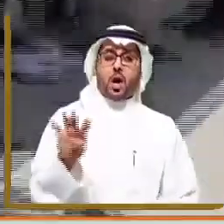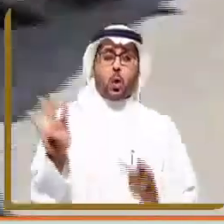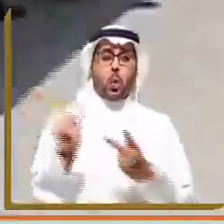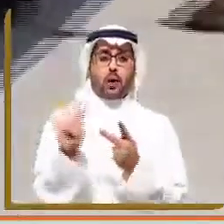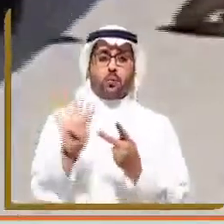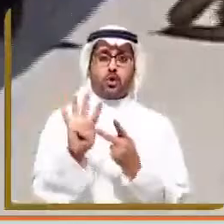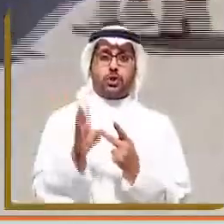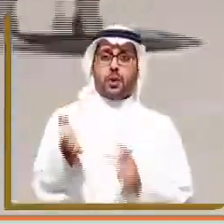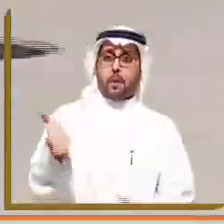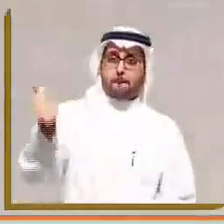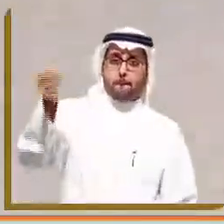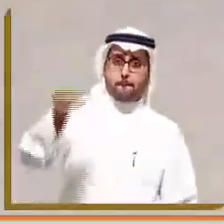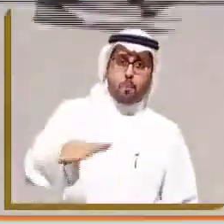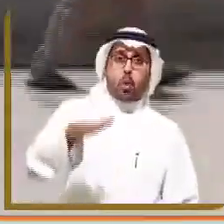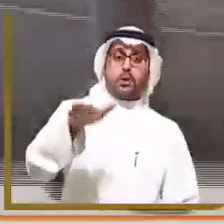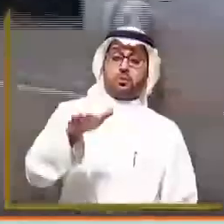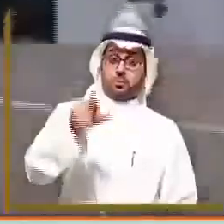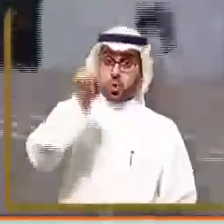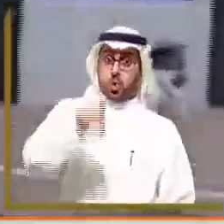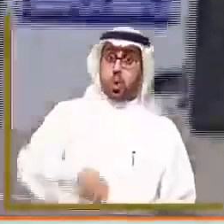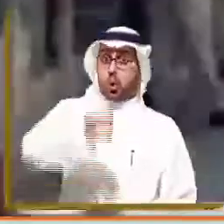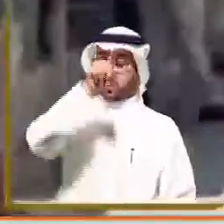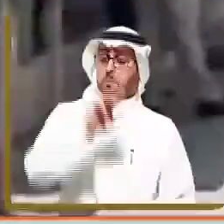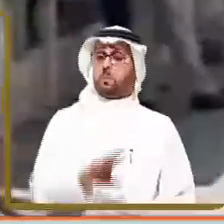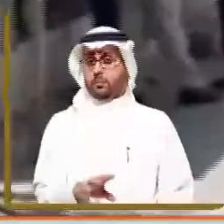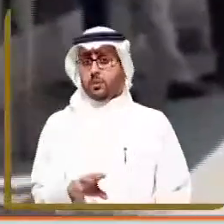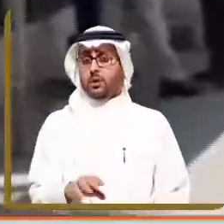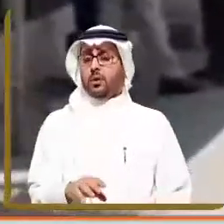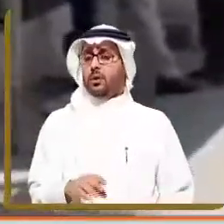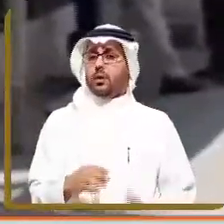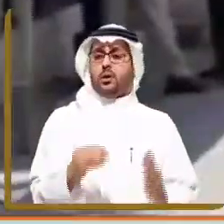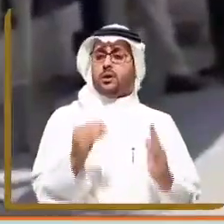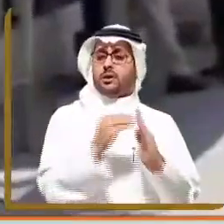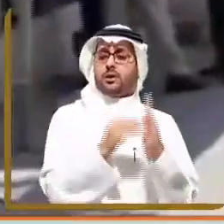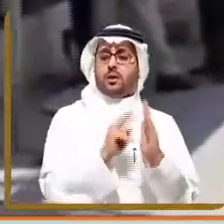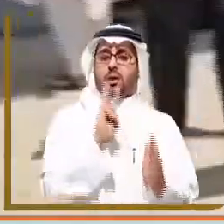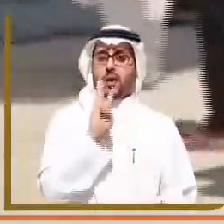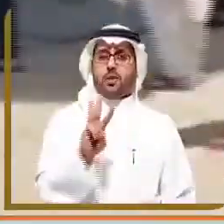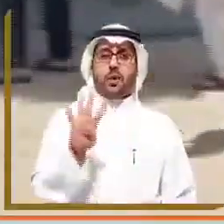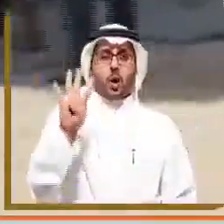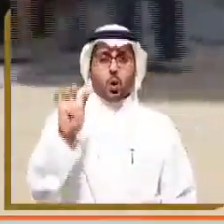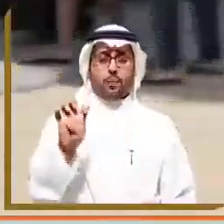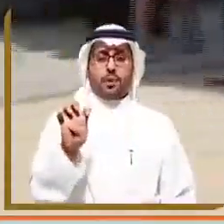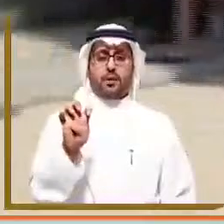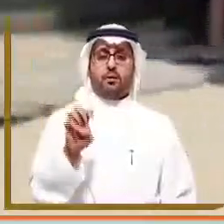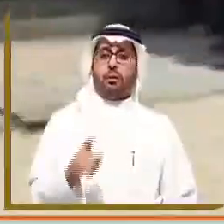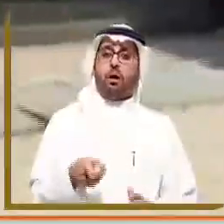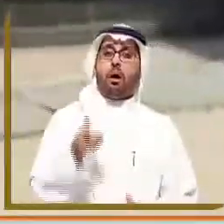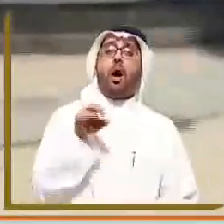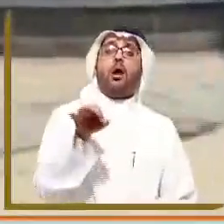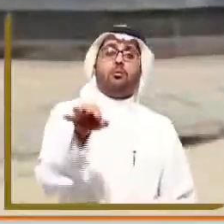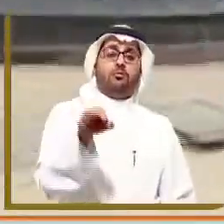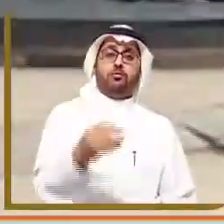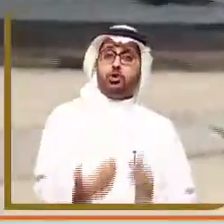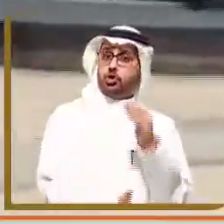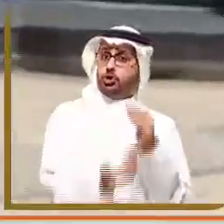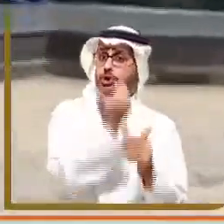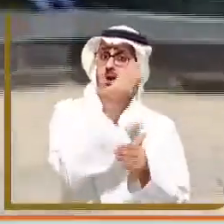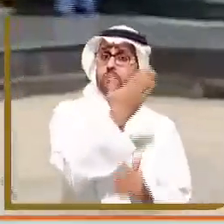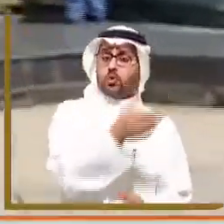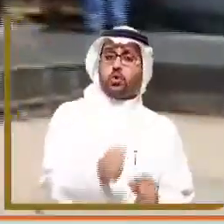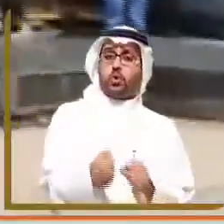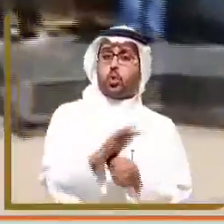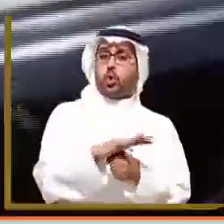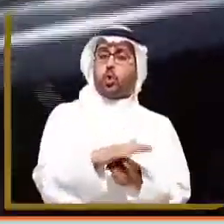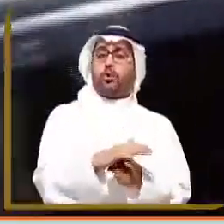2624 حالة وفاة جراء المرض، وسجلت أيضا أكثر من 340 ألف إصابة جديدة، ما